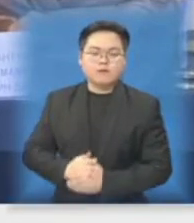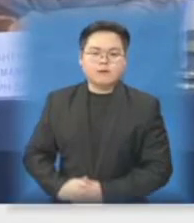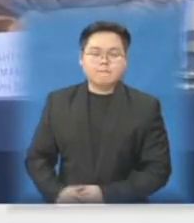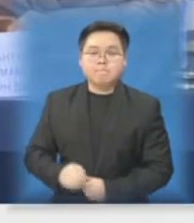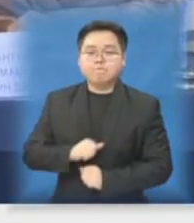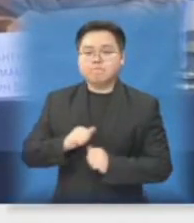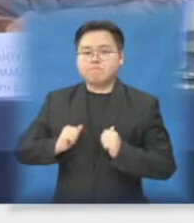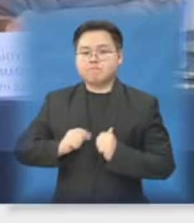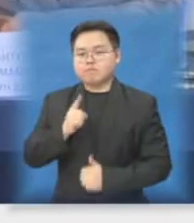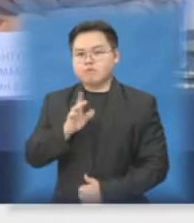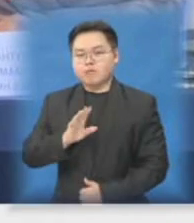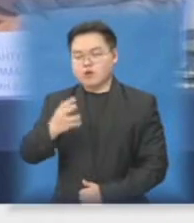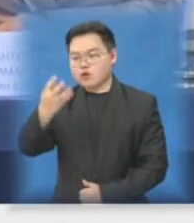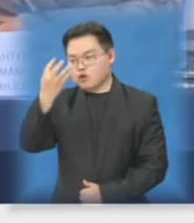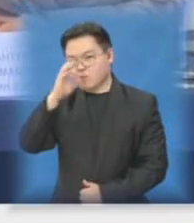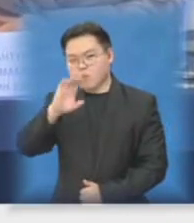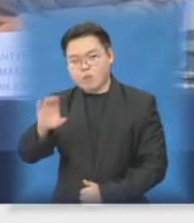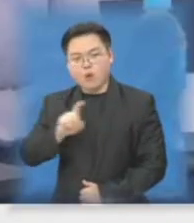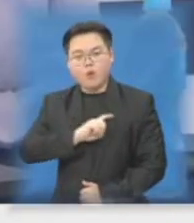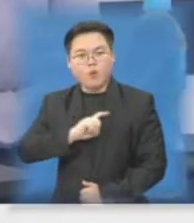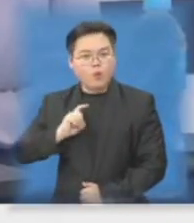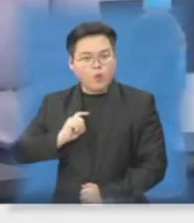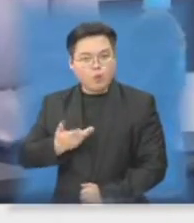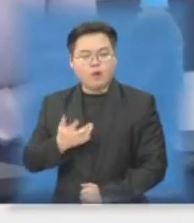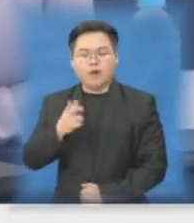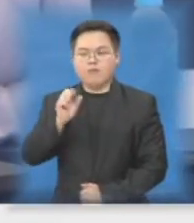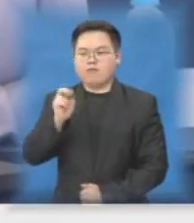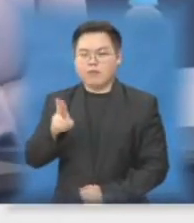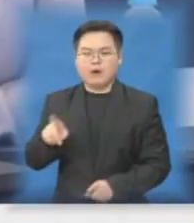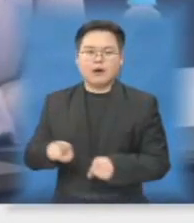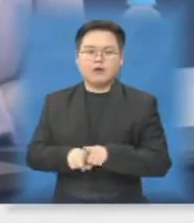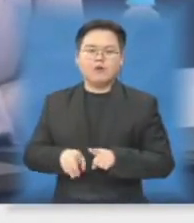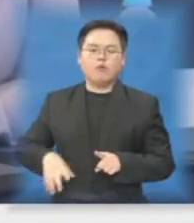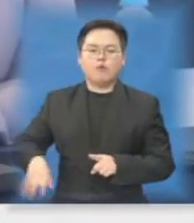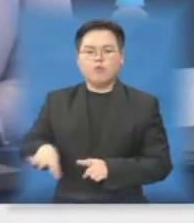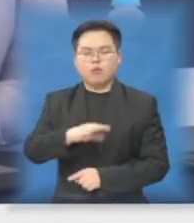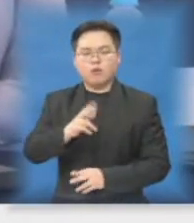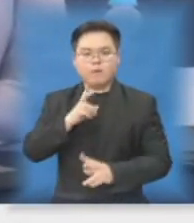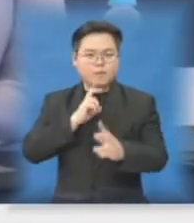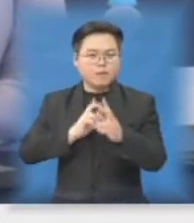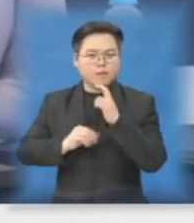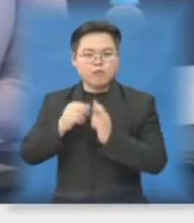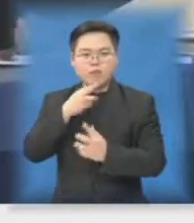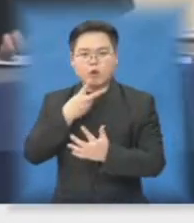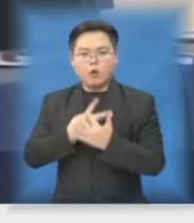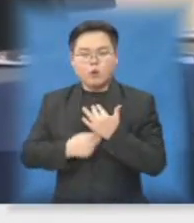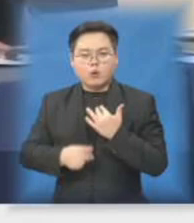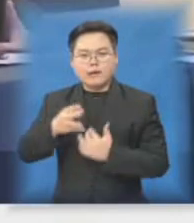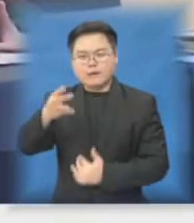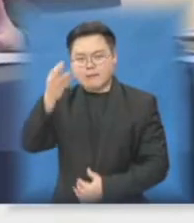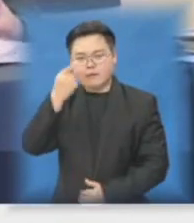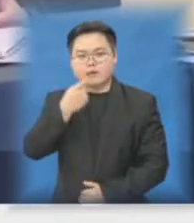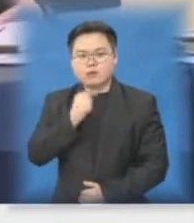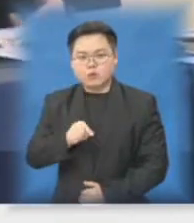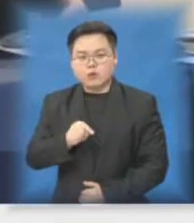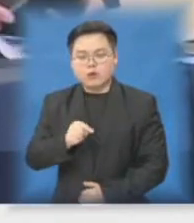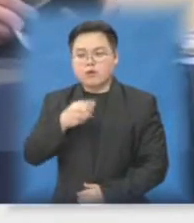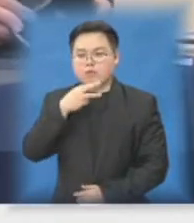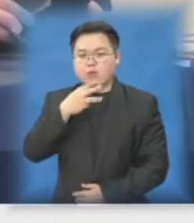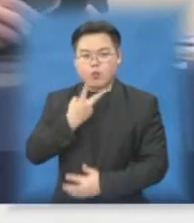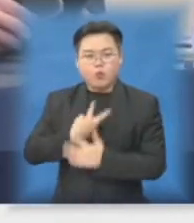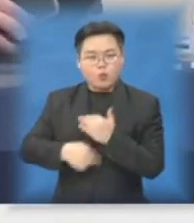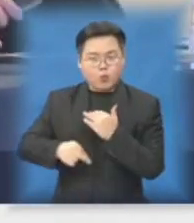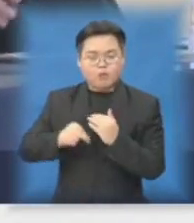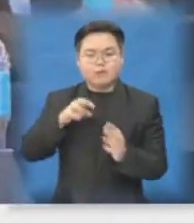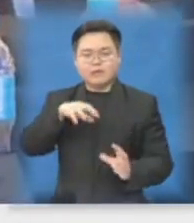иргэд гэлтгүй хувийн хэвшлийн тэр дундаа банк санхүүгийн салбарын байгууллагууд халдлагад өртөх эрсдэл нэмэгдэж байгаа юм аа. За кибер халдлагын дэлхийн эдийн